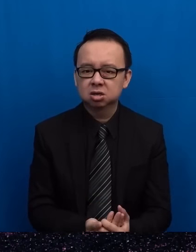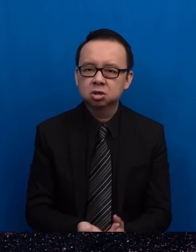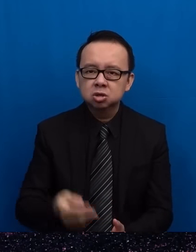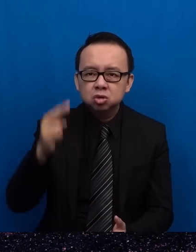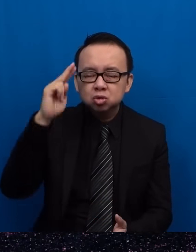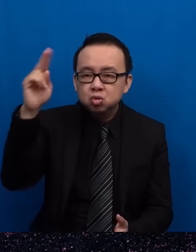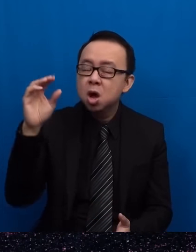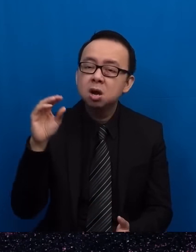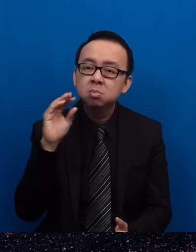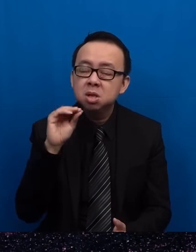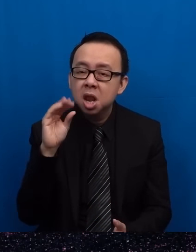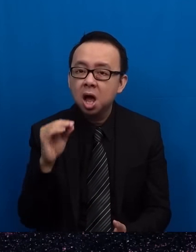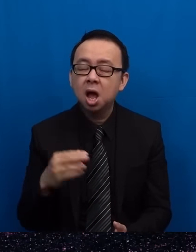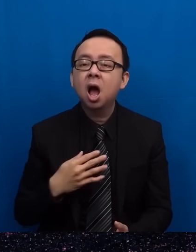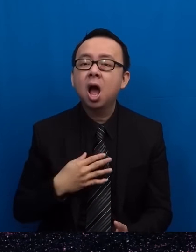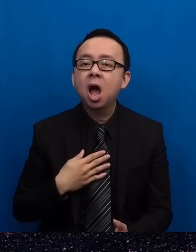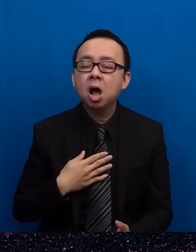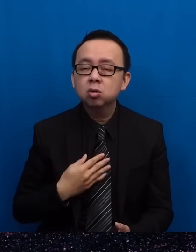terlalu bebal hati.